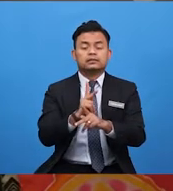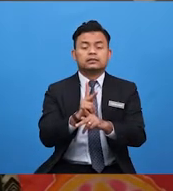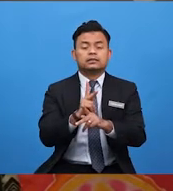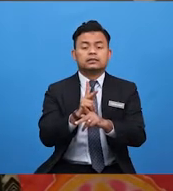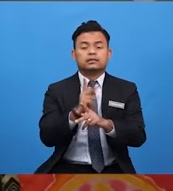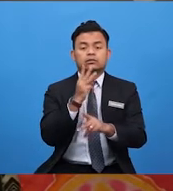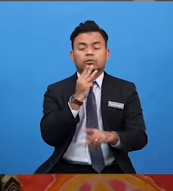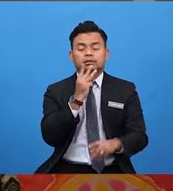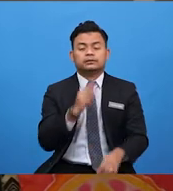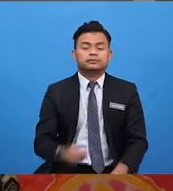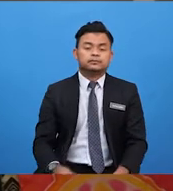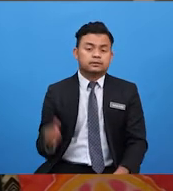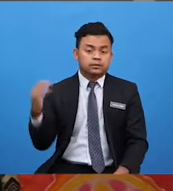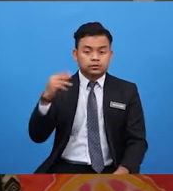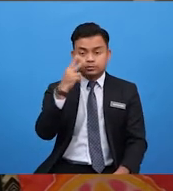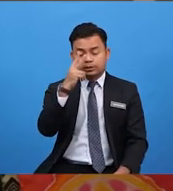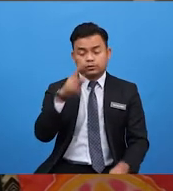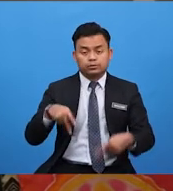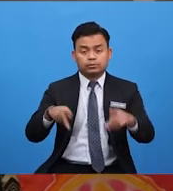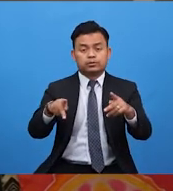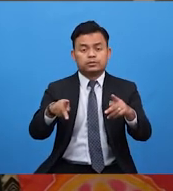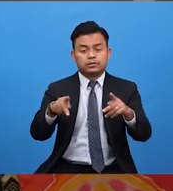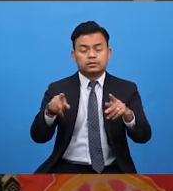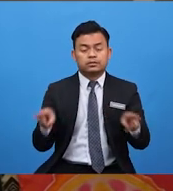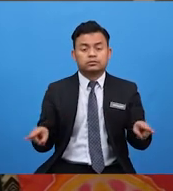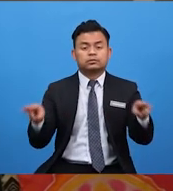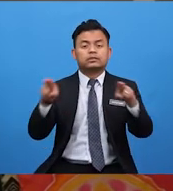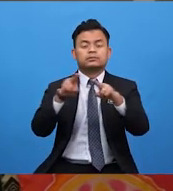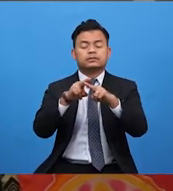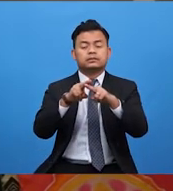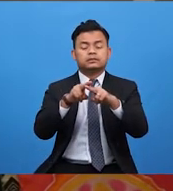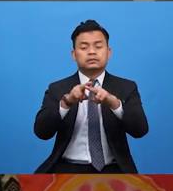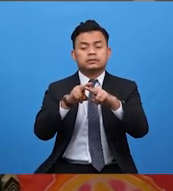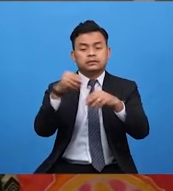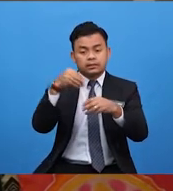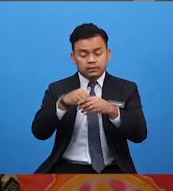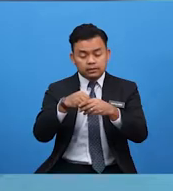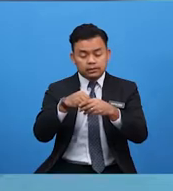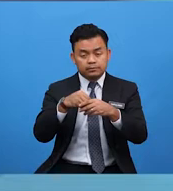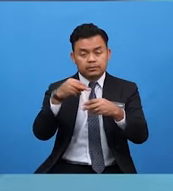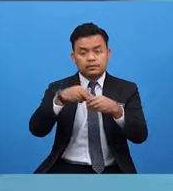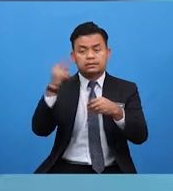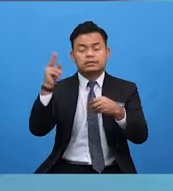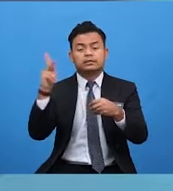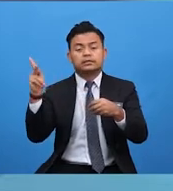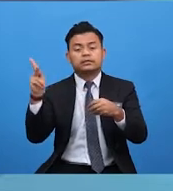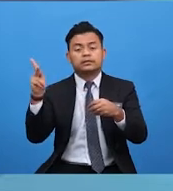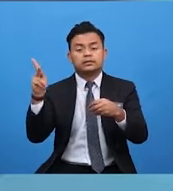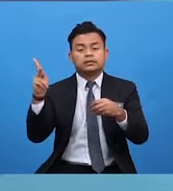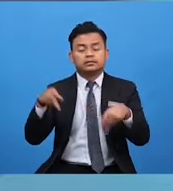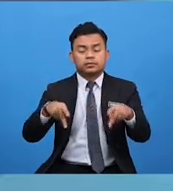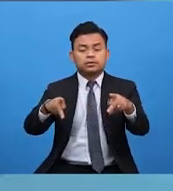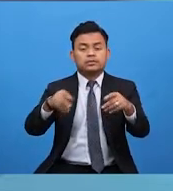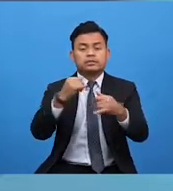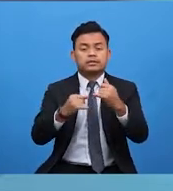Mari kita lihat proses utama dalam melaksanakan proses akhir batik lukis. Terdapat